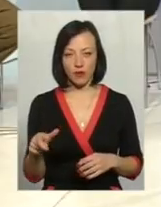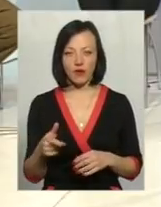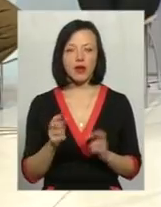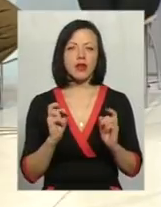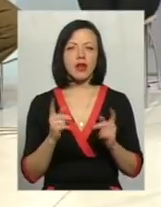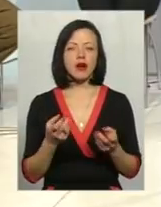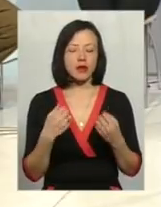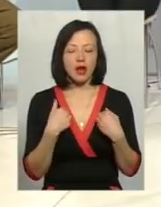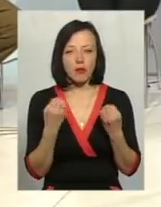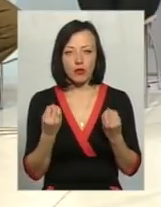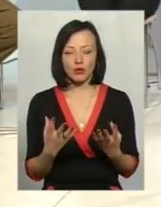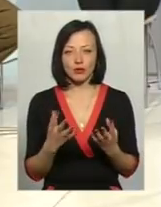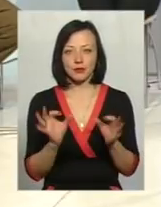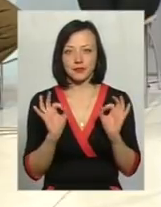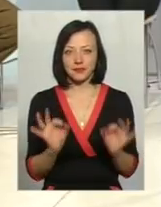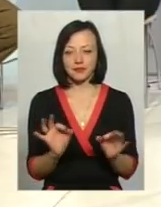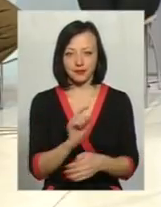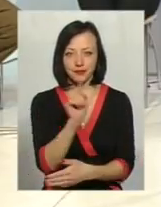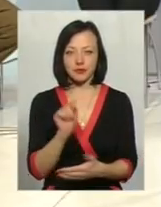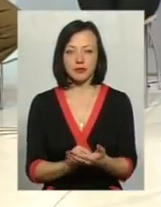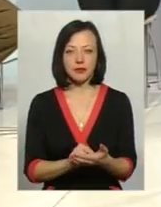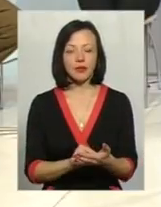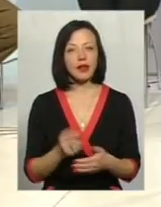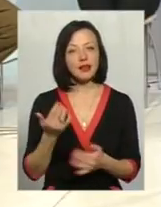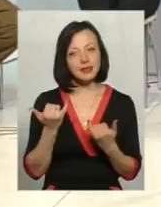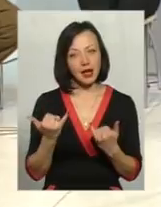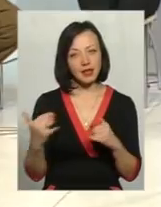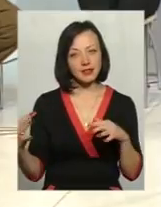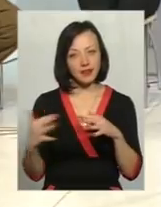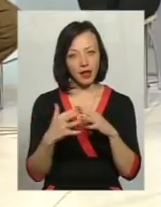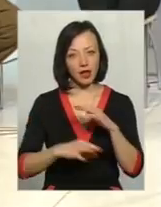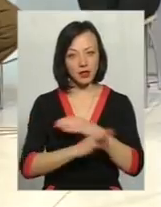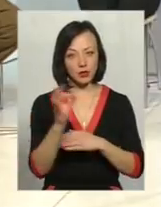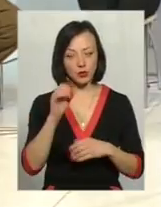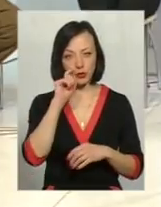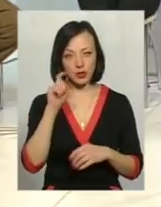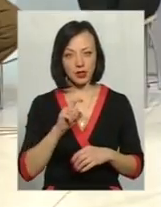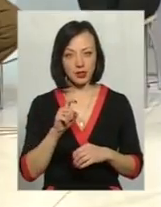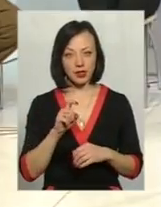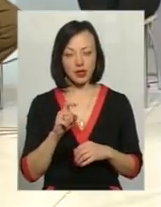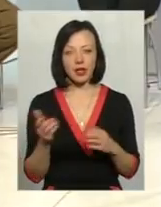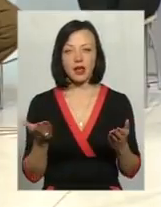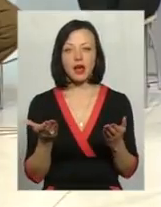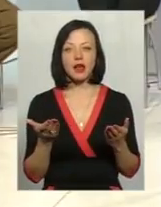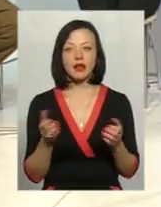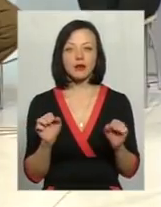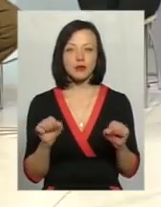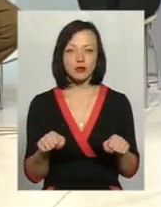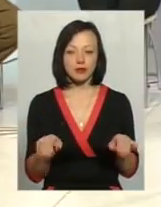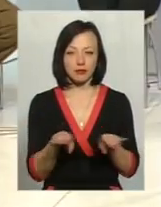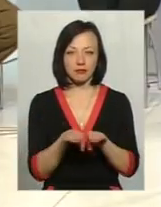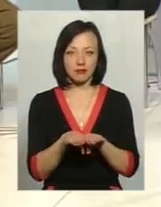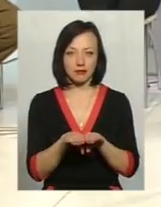я просто хочу дуже коректно задати це питання. Та війна, яка зараз іде на сході країни, які аналогії можна